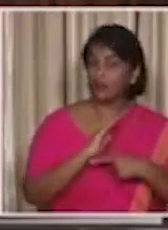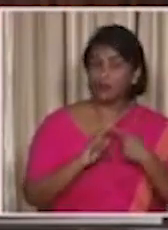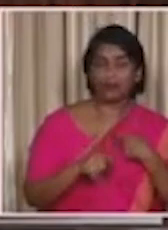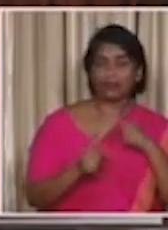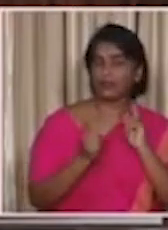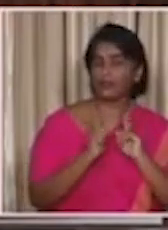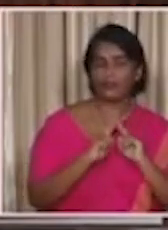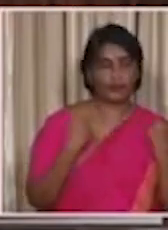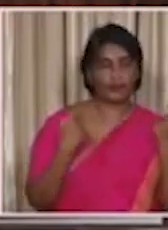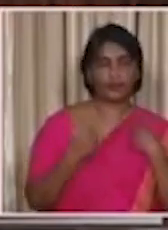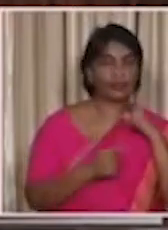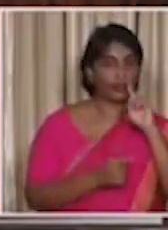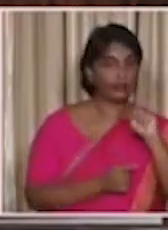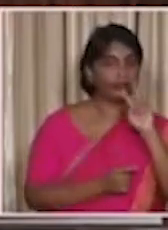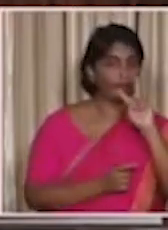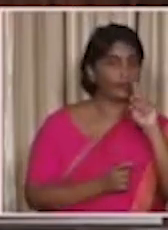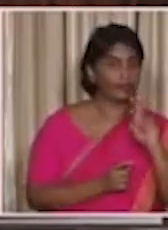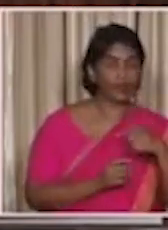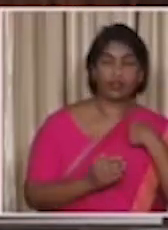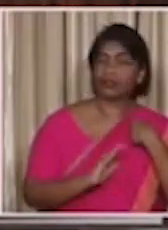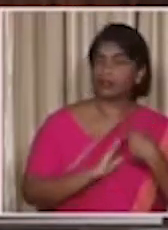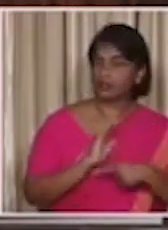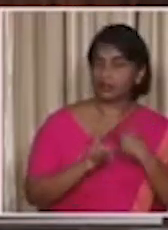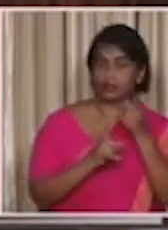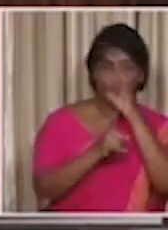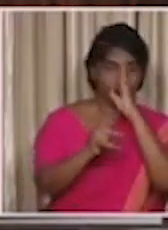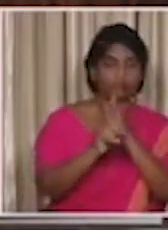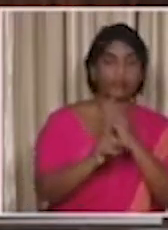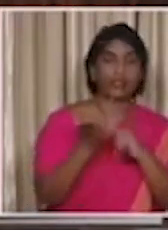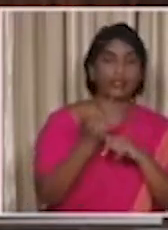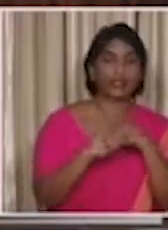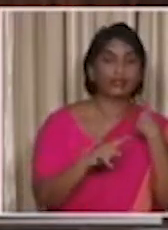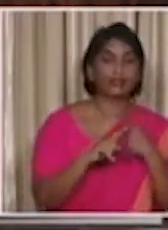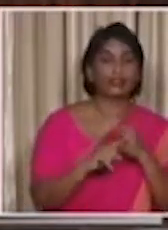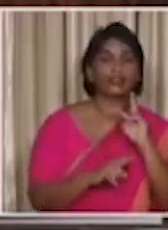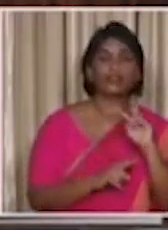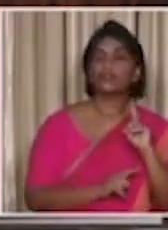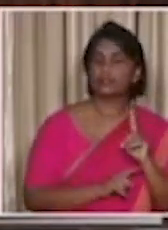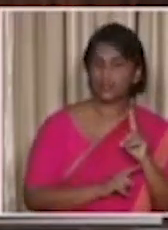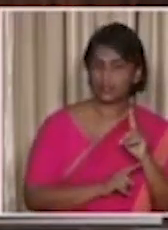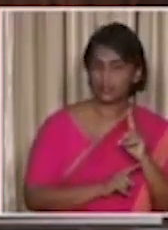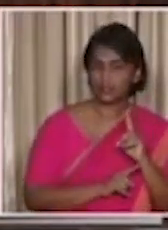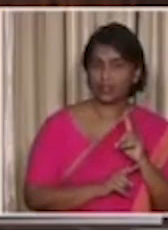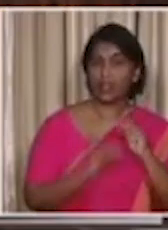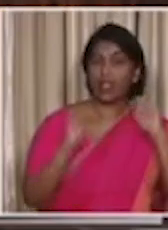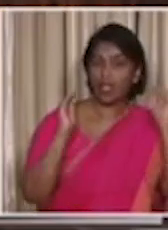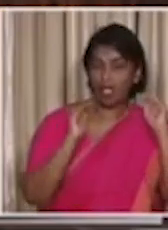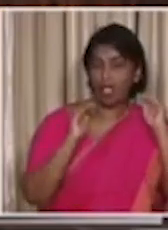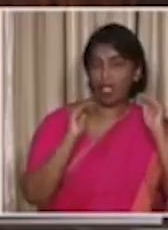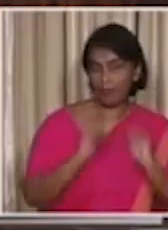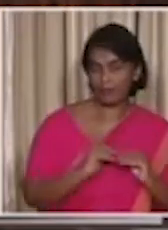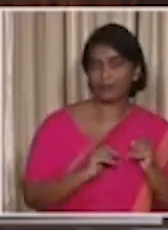වෙනස් 2021 දී අපේ රටේ ඍජුබදු 121යි අඩුමත